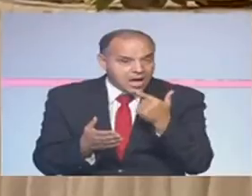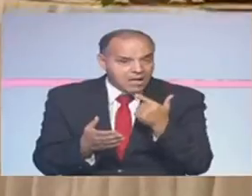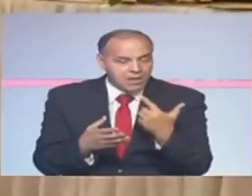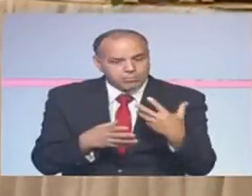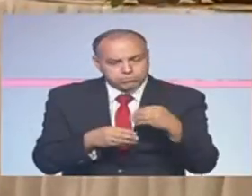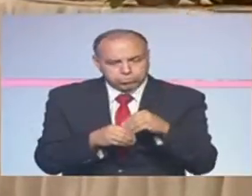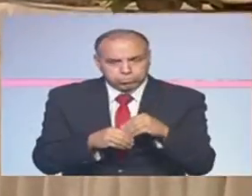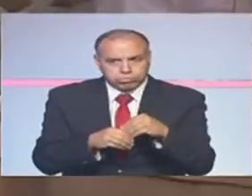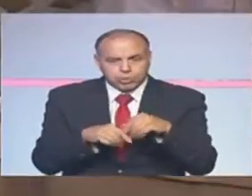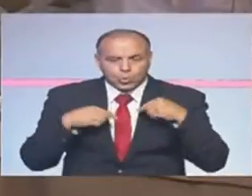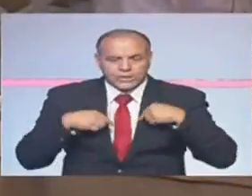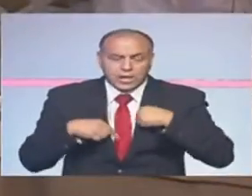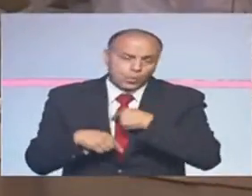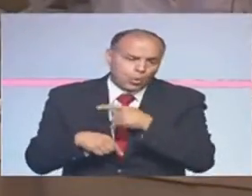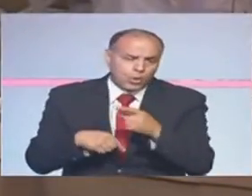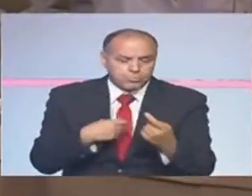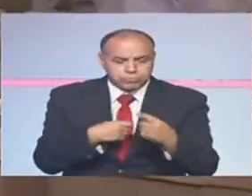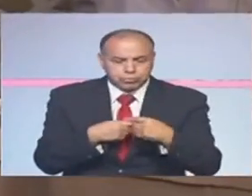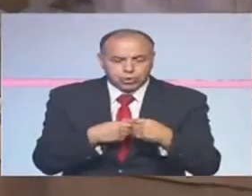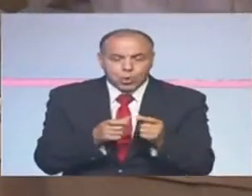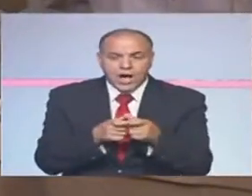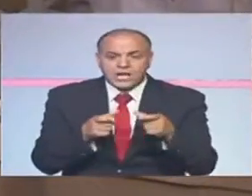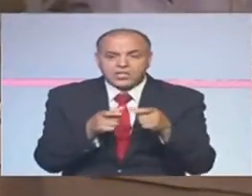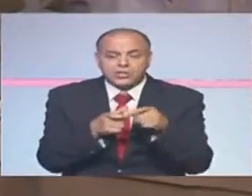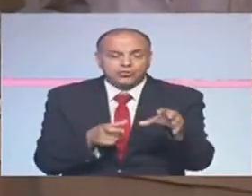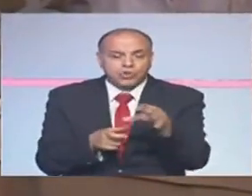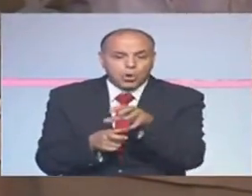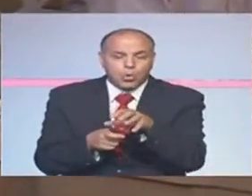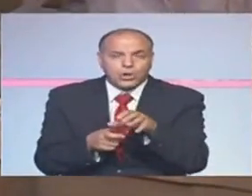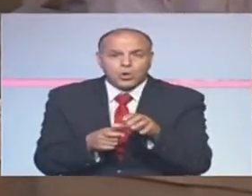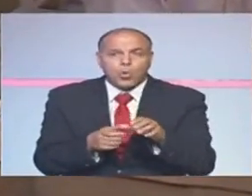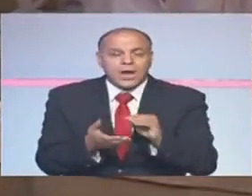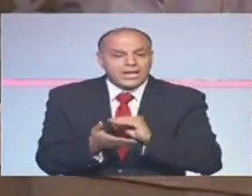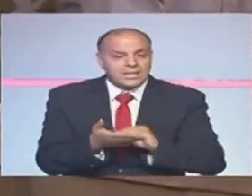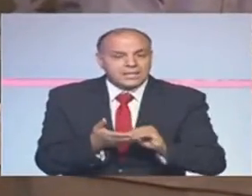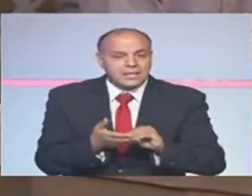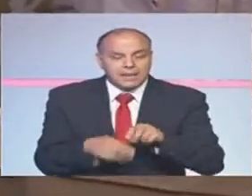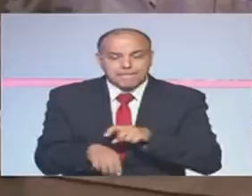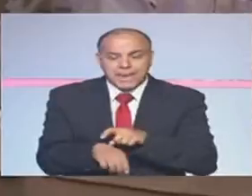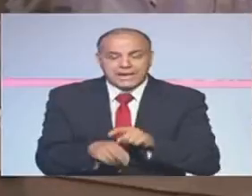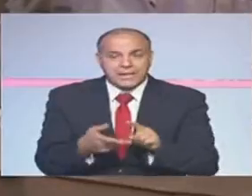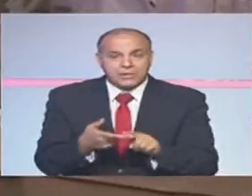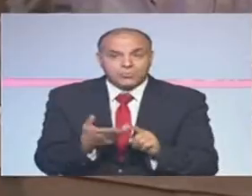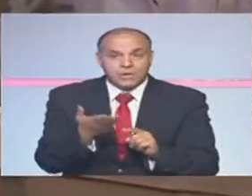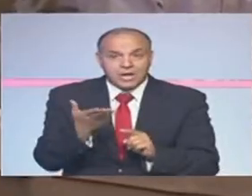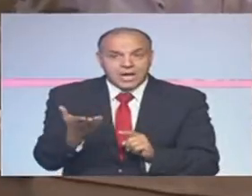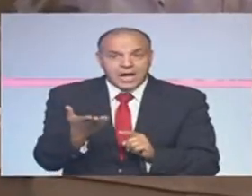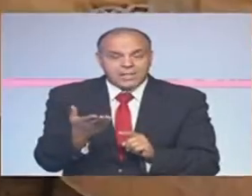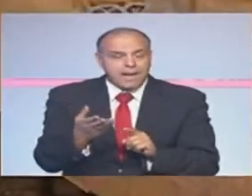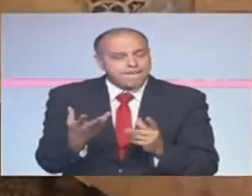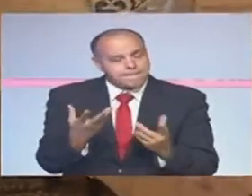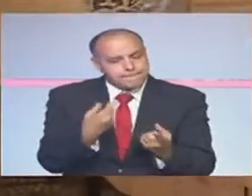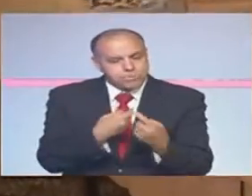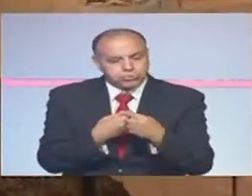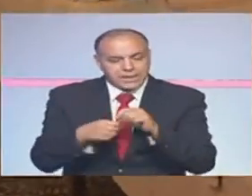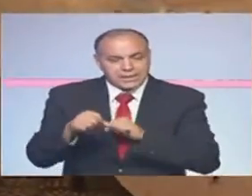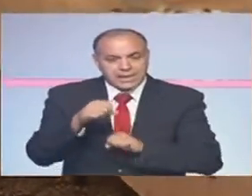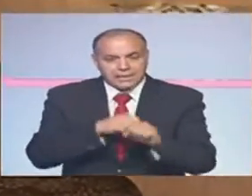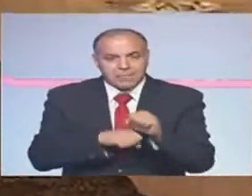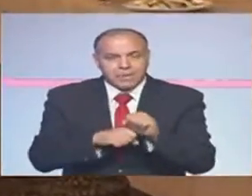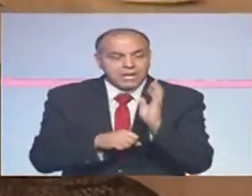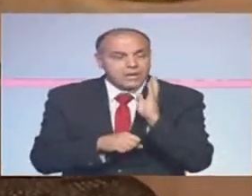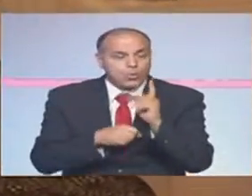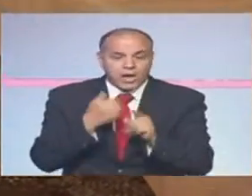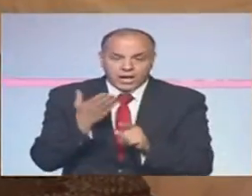مختلف الوزارات واللسان الجهويه والادارات المحليه المتداخله في تنظيم هذه